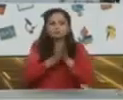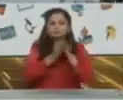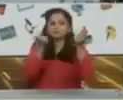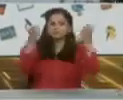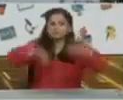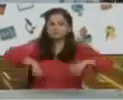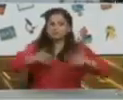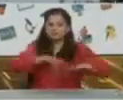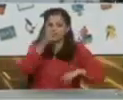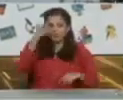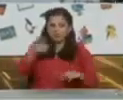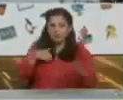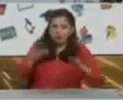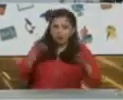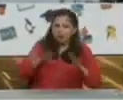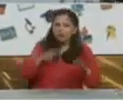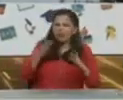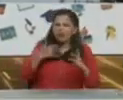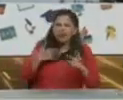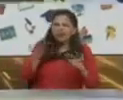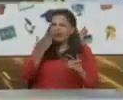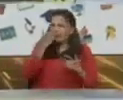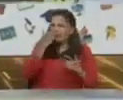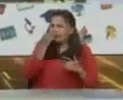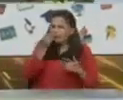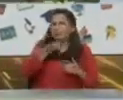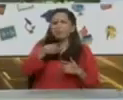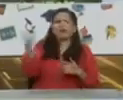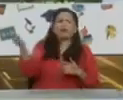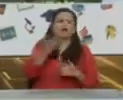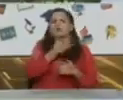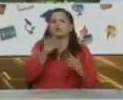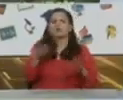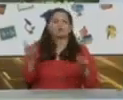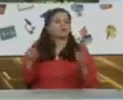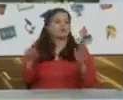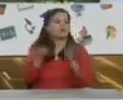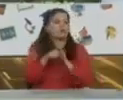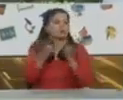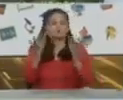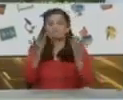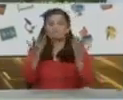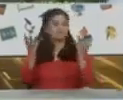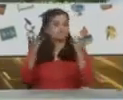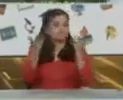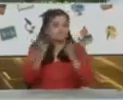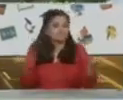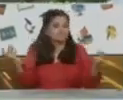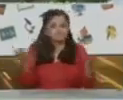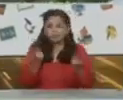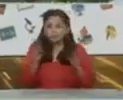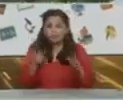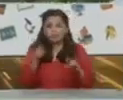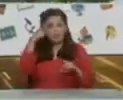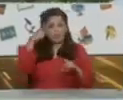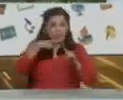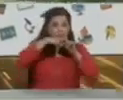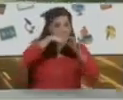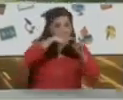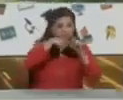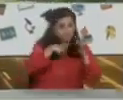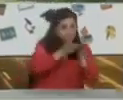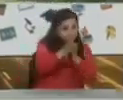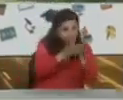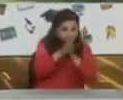जाता है। और इसलिए पॉजिटिव मोटिवेशन साथ